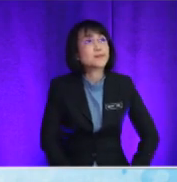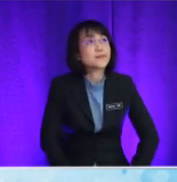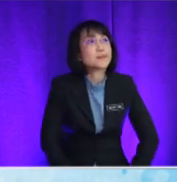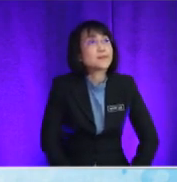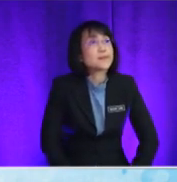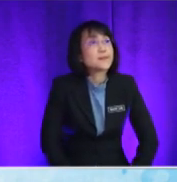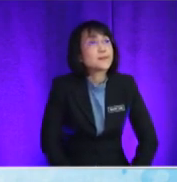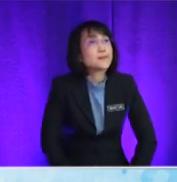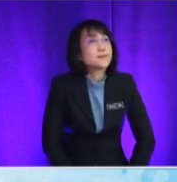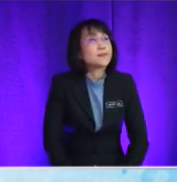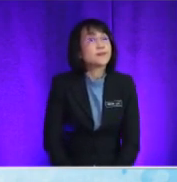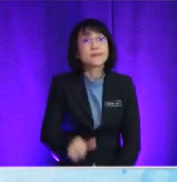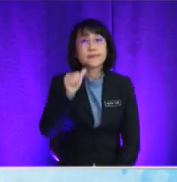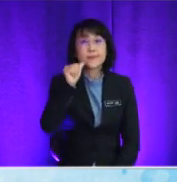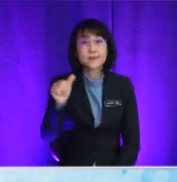oke